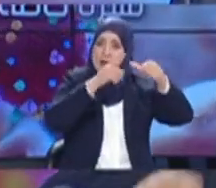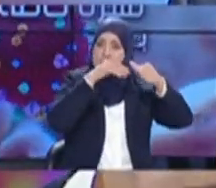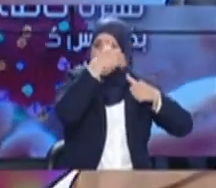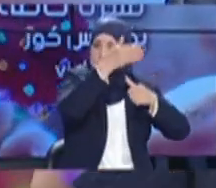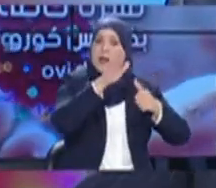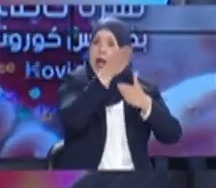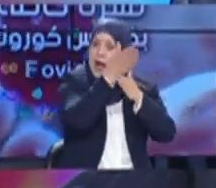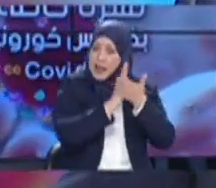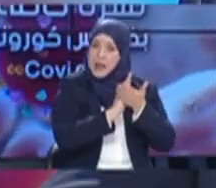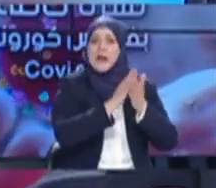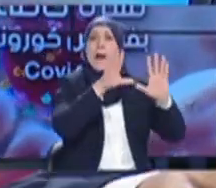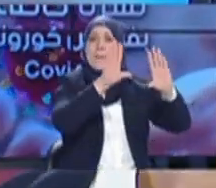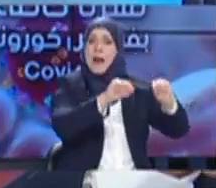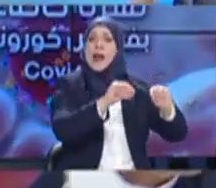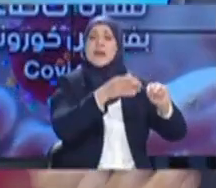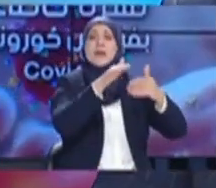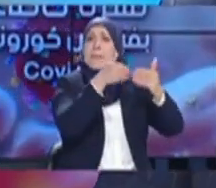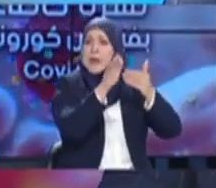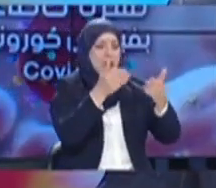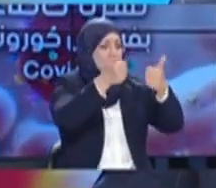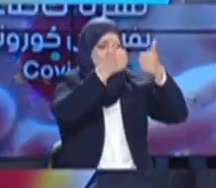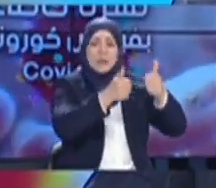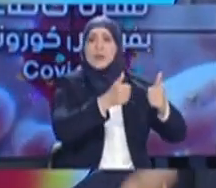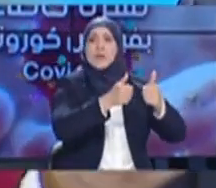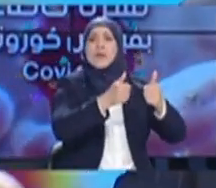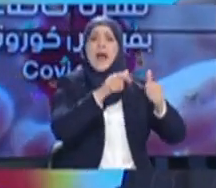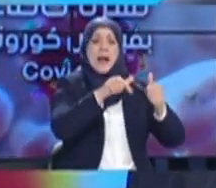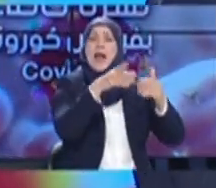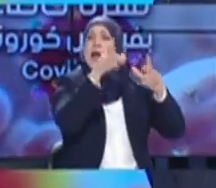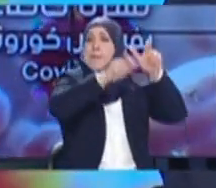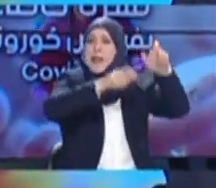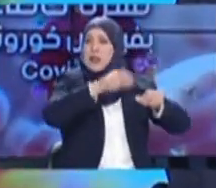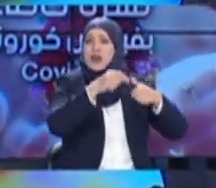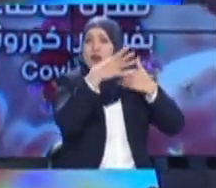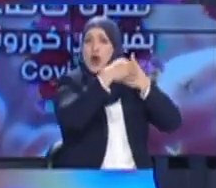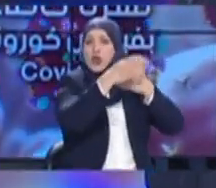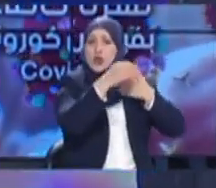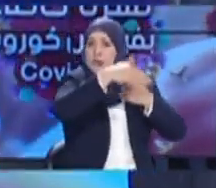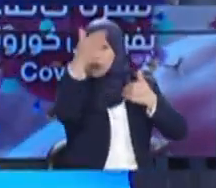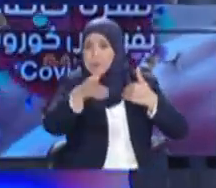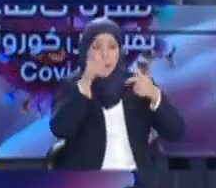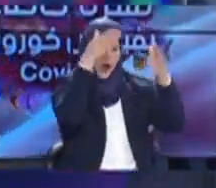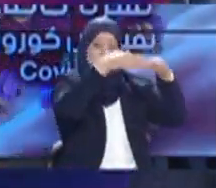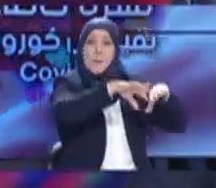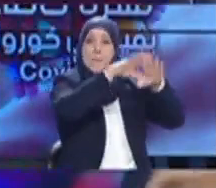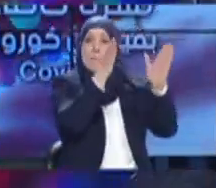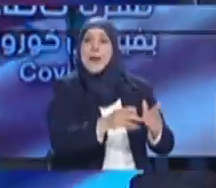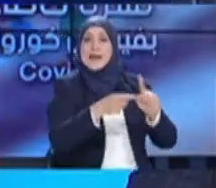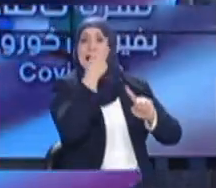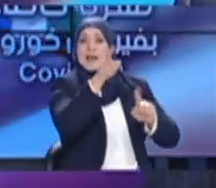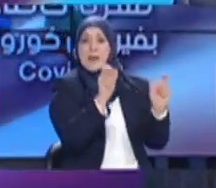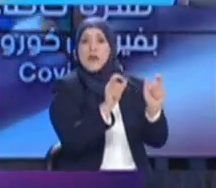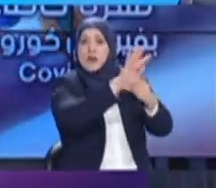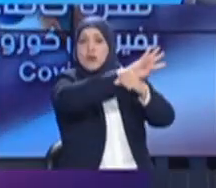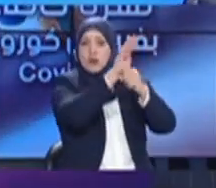تحضيرها وتجهيزها وتفريغ القسم معناها الناس اللي حشتهم خاطر ما توفاش الحالات نتاع الانعاش واحنا في حاله عاديه